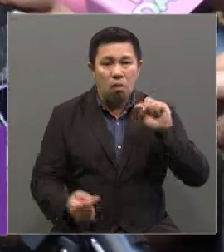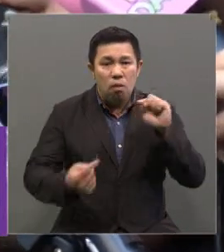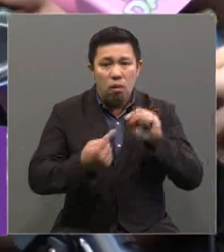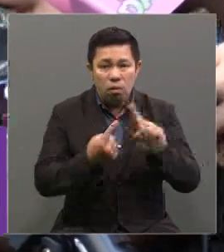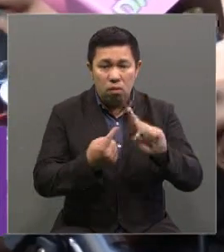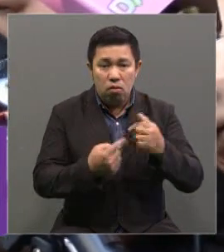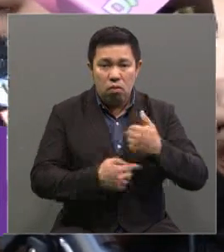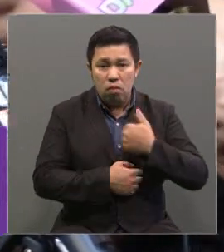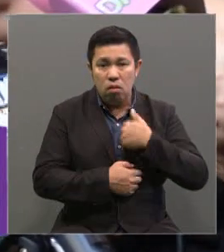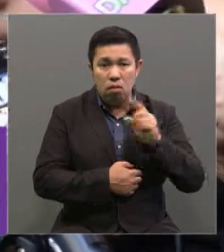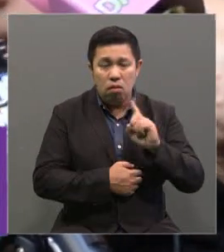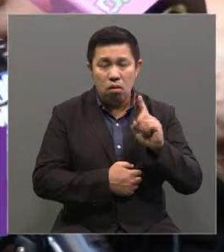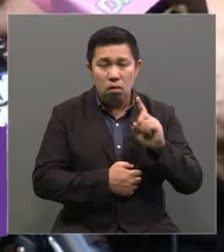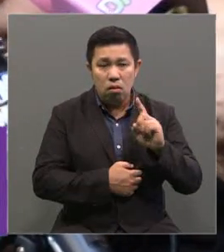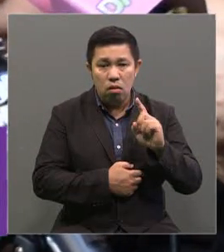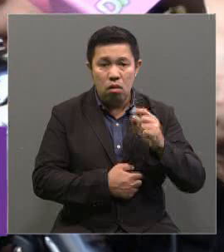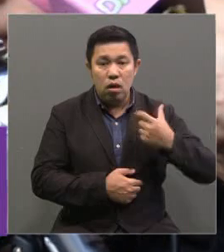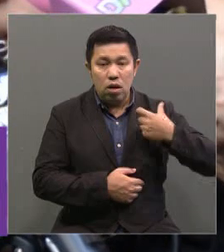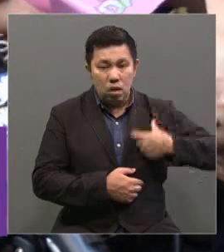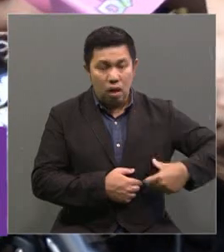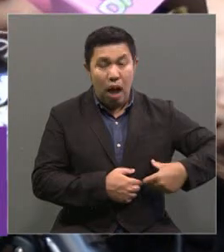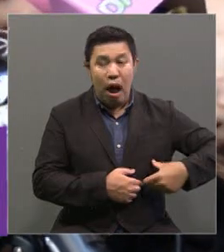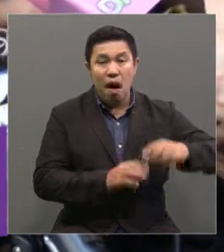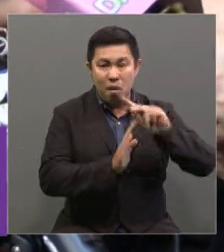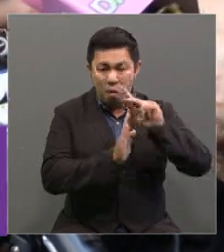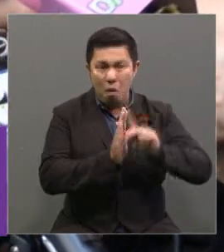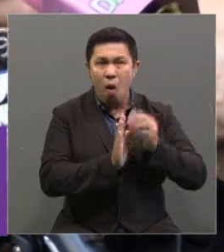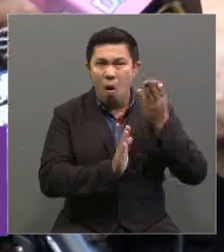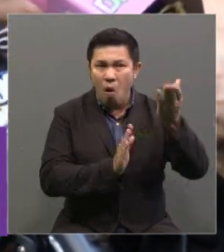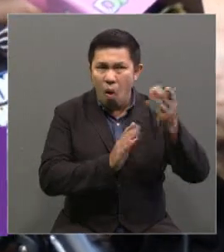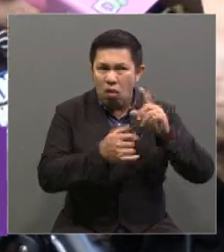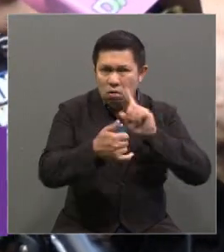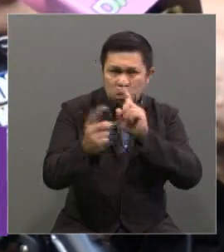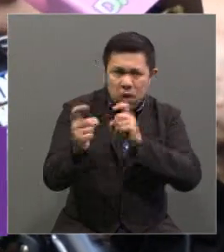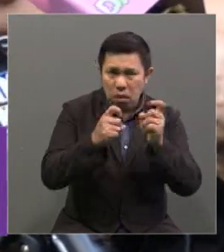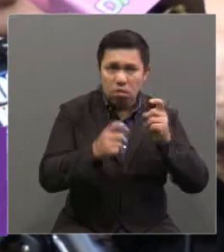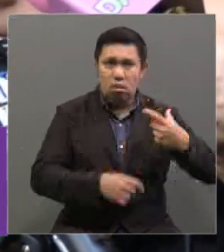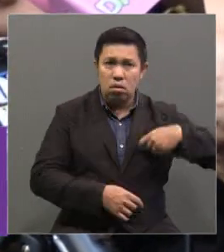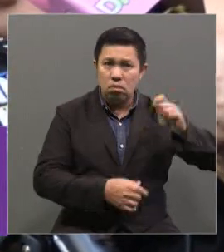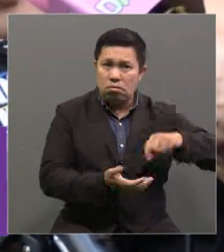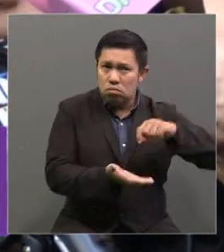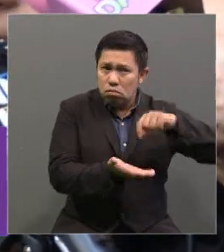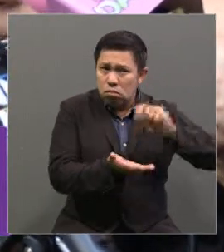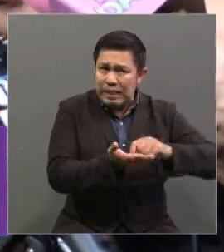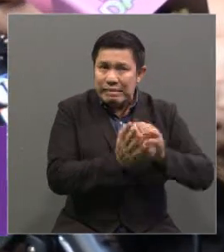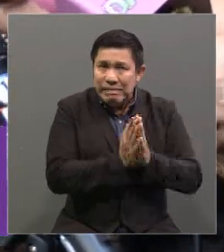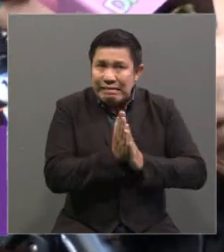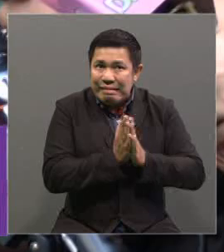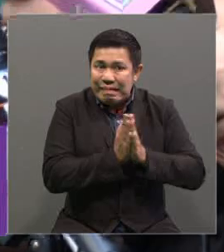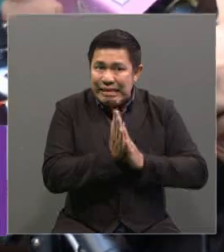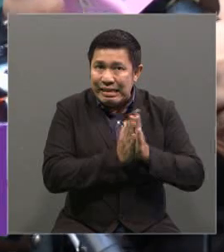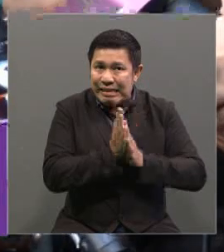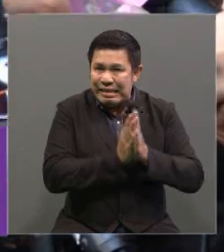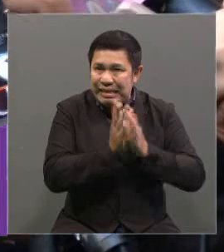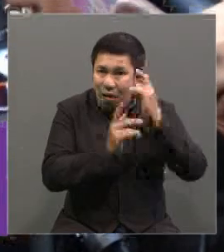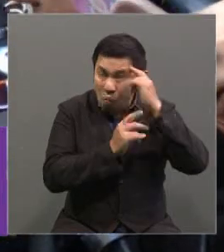พี่ๆสื่อทราบแหละพอทางทนายเราขอยื่นไต่สวนไปแล้วศาลอนุมัติในการยื่นไต่สวนอ่ะมันเหมือนความหวังมันมาแบบมาม